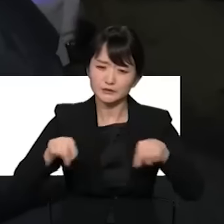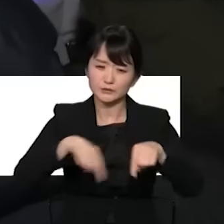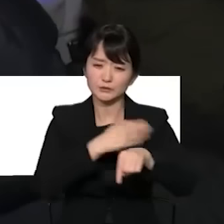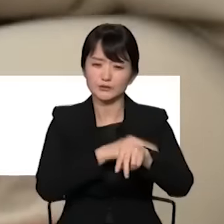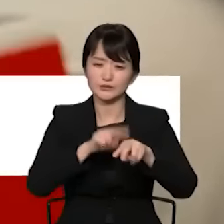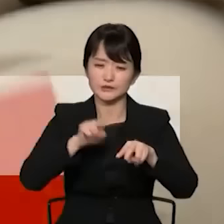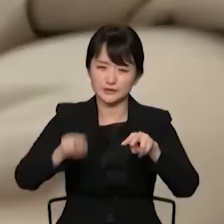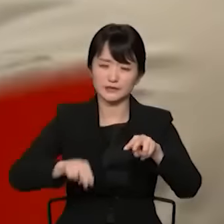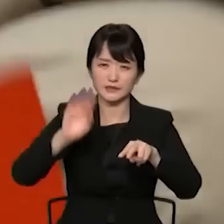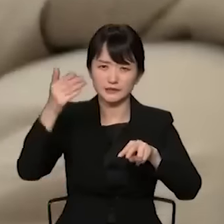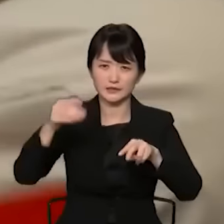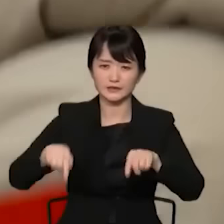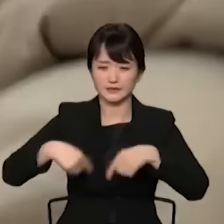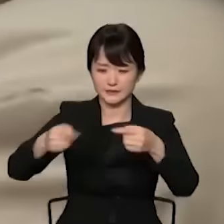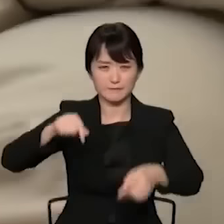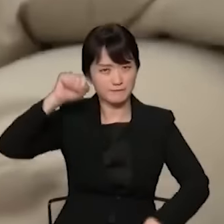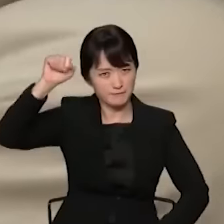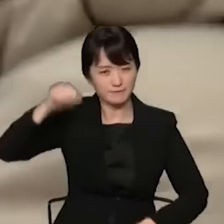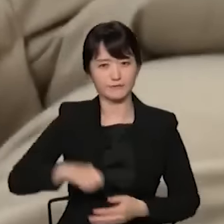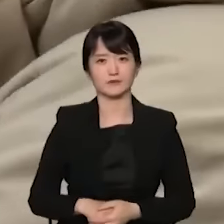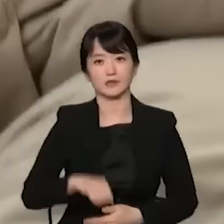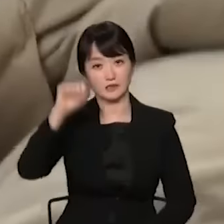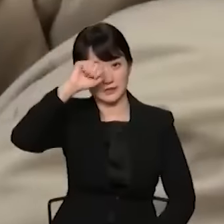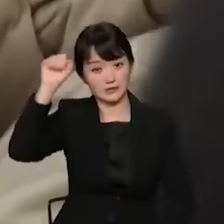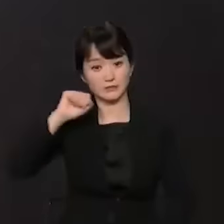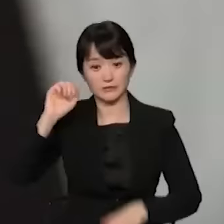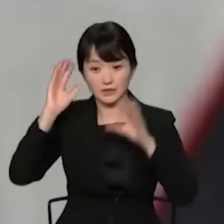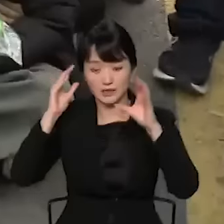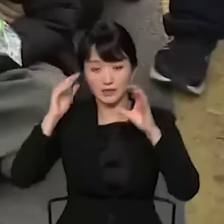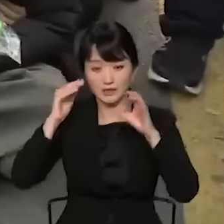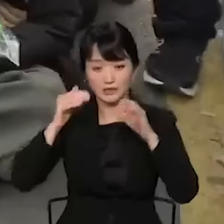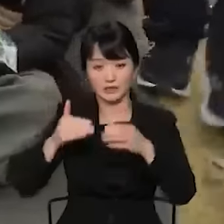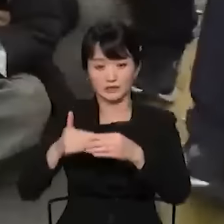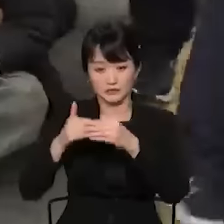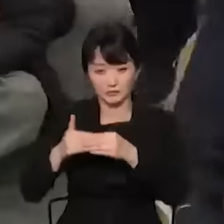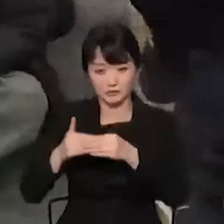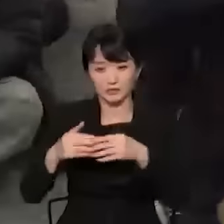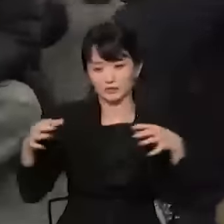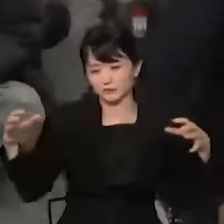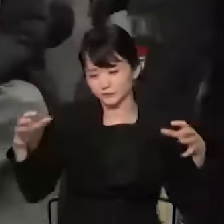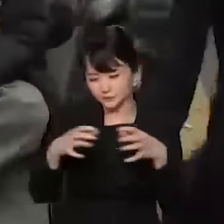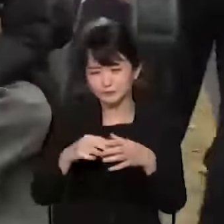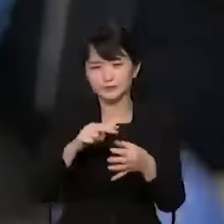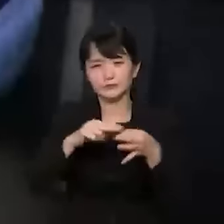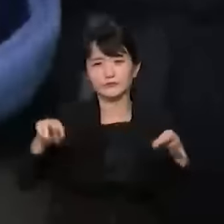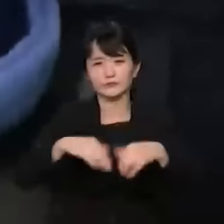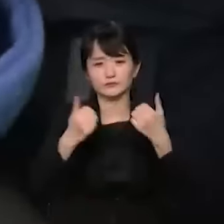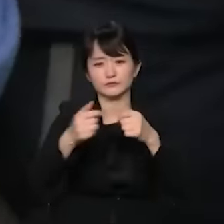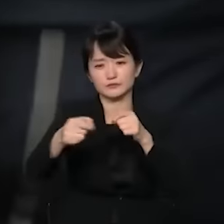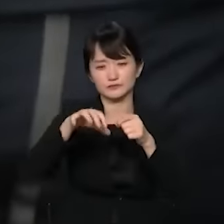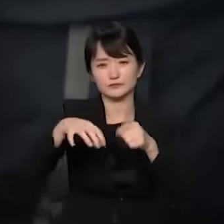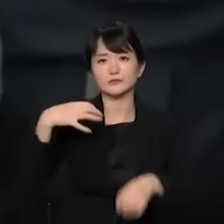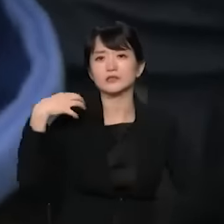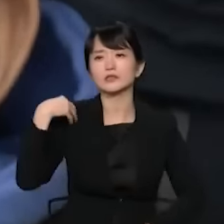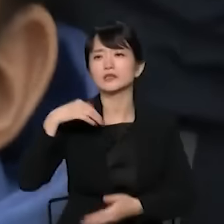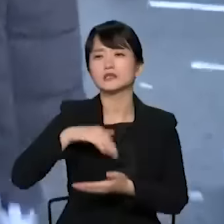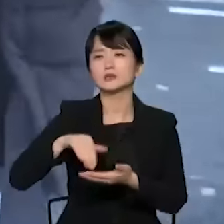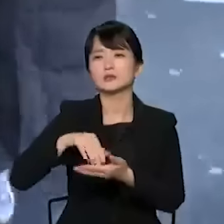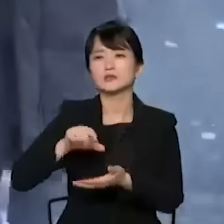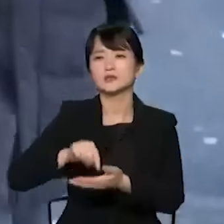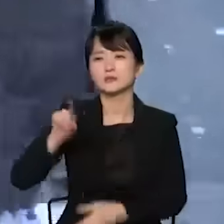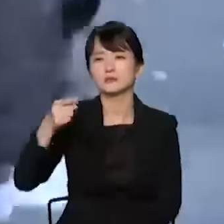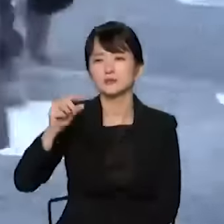같아서. 이른 새벽부터 아이 손을 붙잡고 모인 시민들. 여의도 국회 앞에는 주최 측 추산 100만